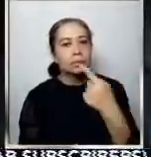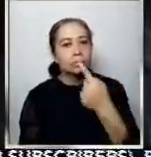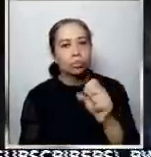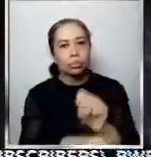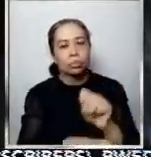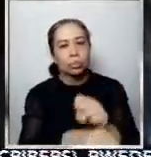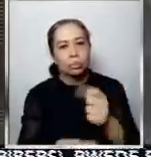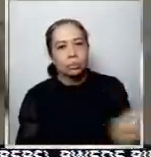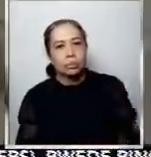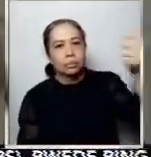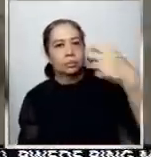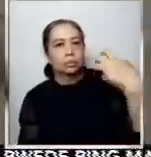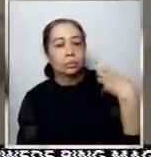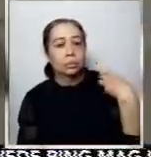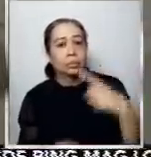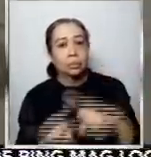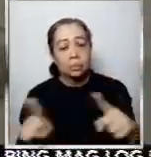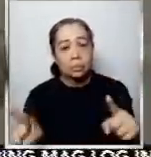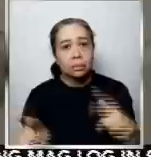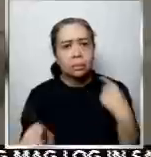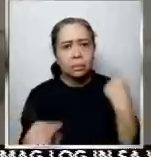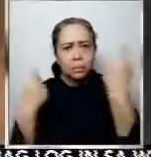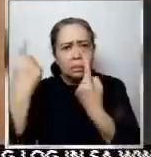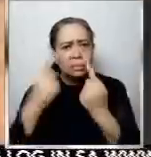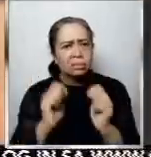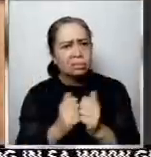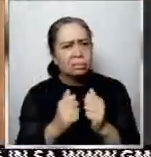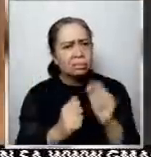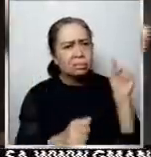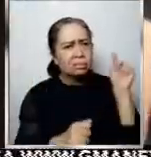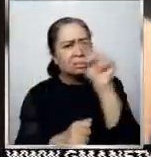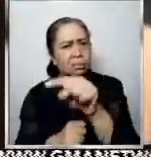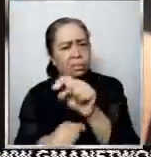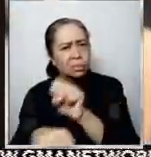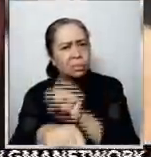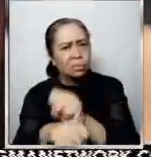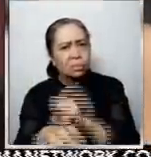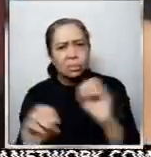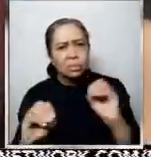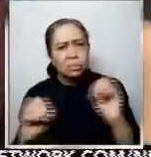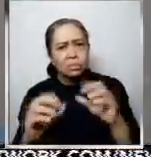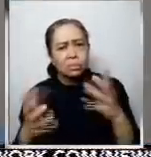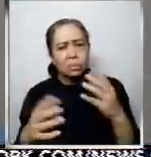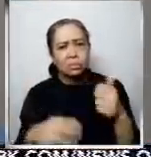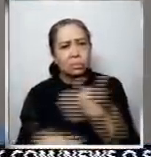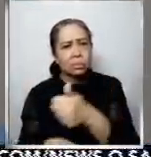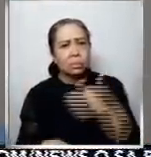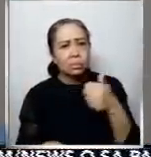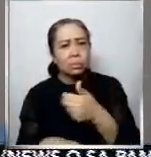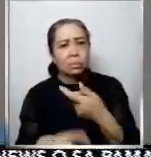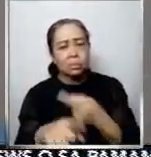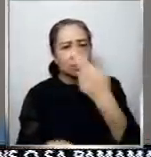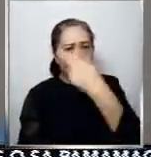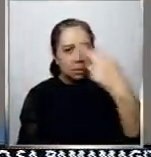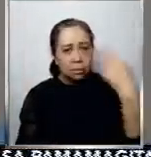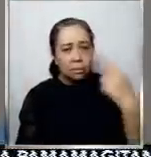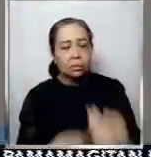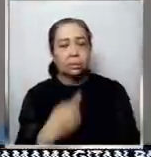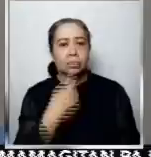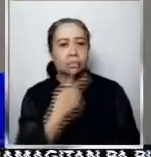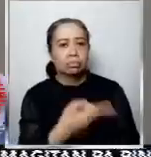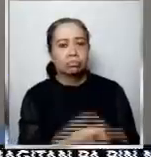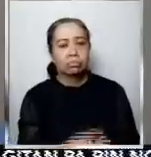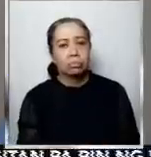Pero ang inaalala niya, paano siya makakarating doon mula sa bahay nila sa Rodriguez Rizal? Sabi ko na hindi